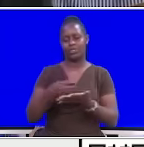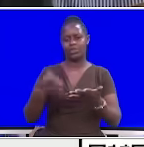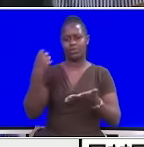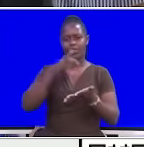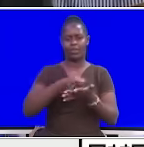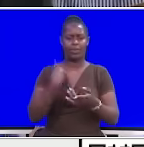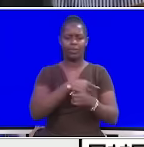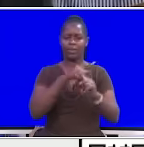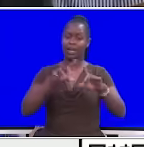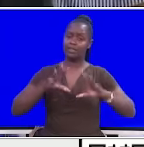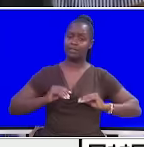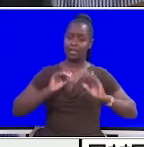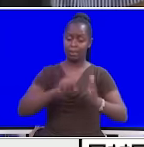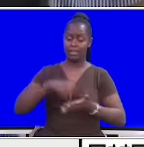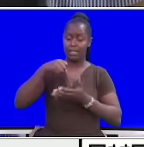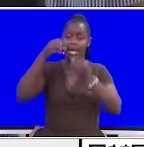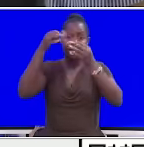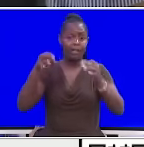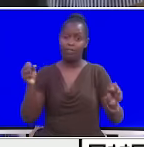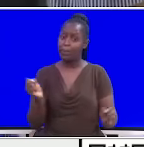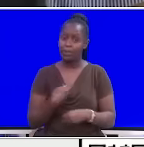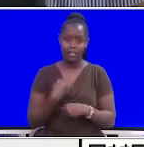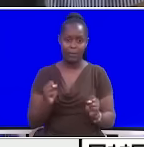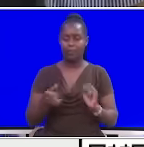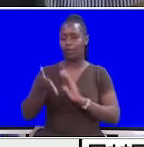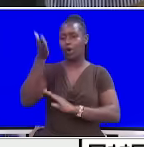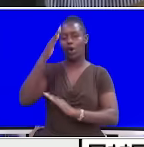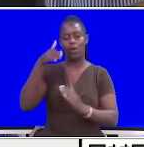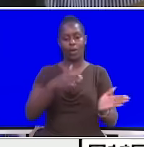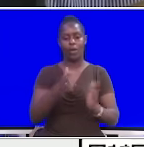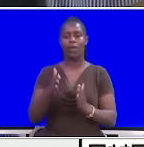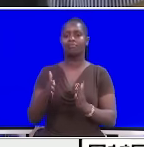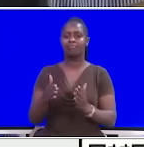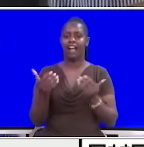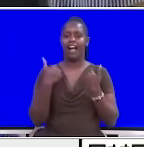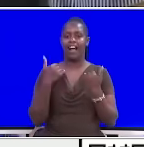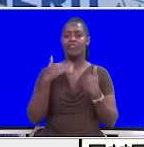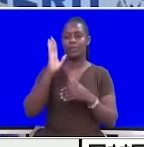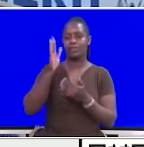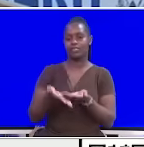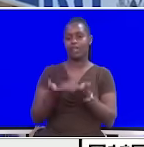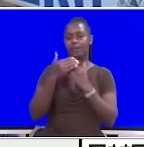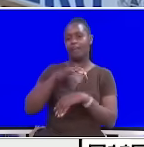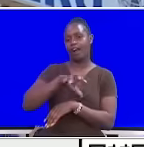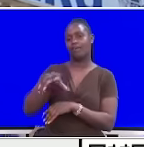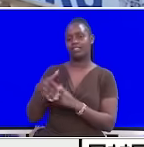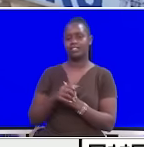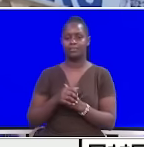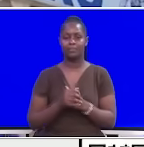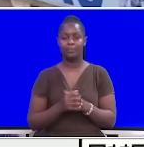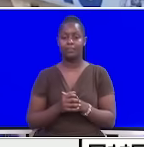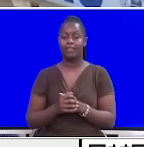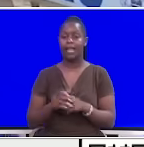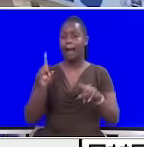supplementary budget, na kama itawezekana bado Mungu atafungua njia nyingine mingi ya kusaidia Meru County. Gavana Kawira hata